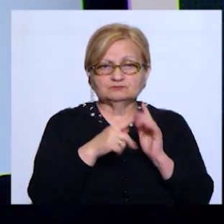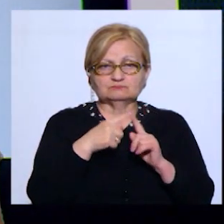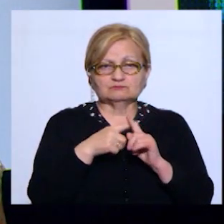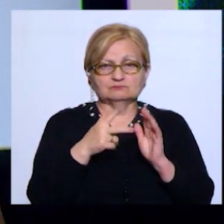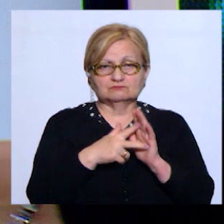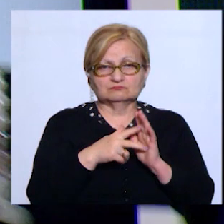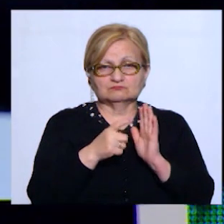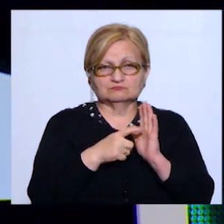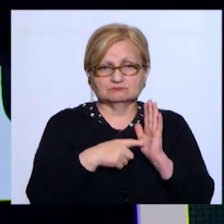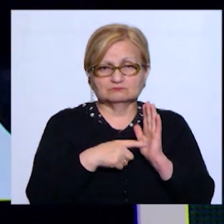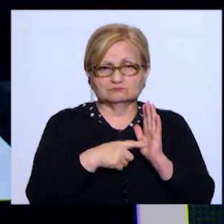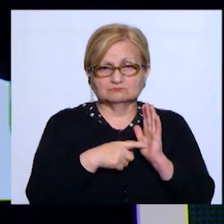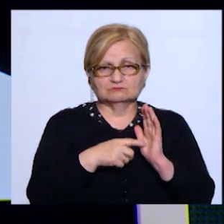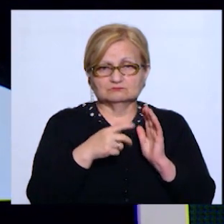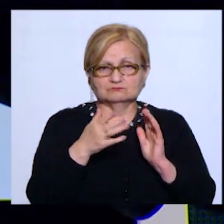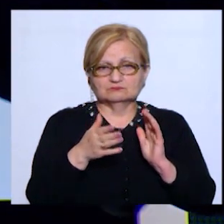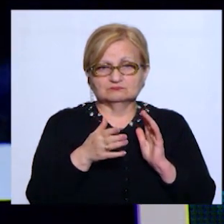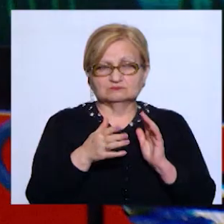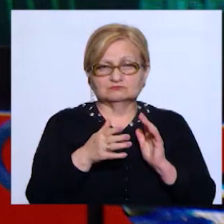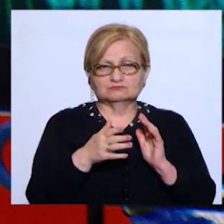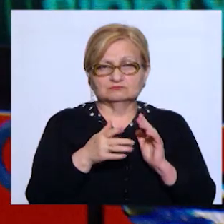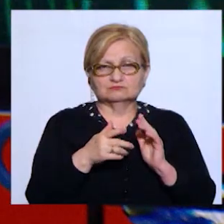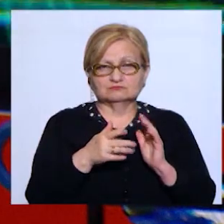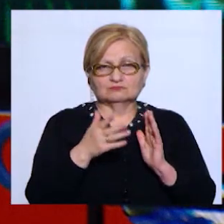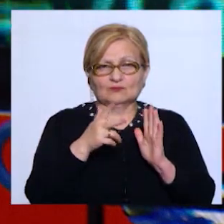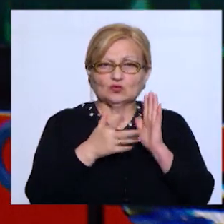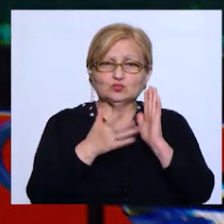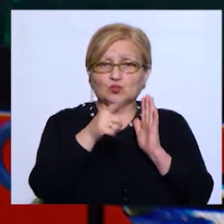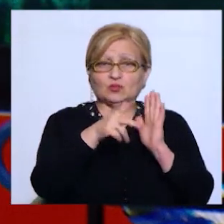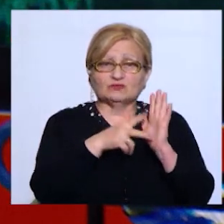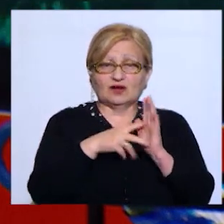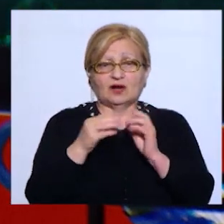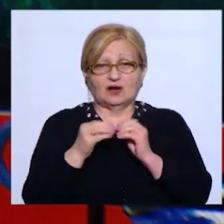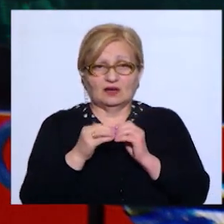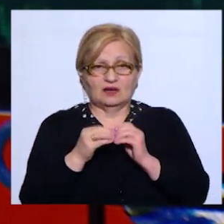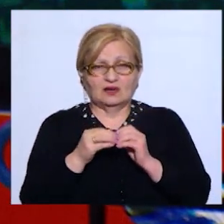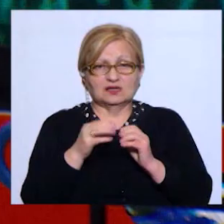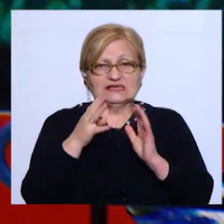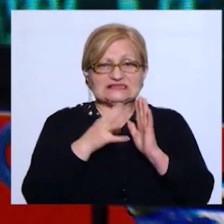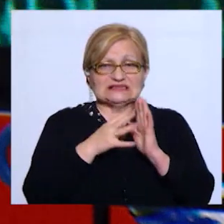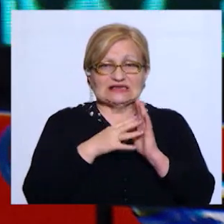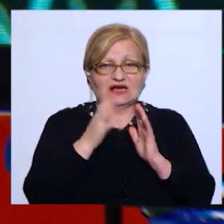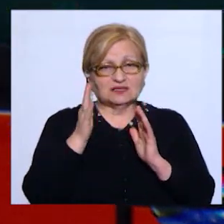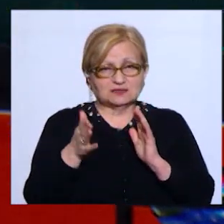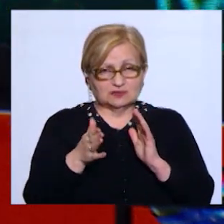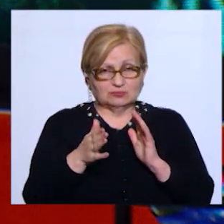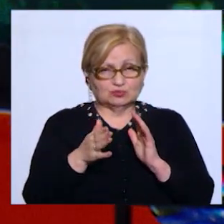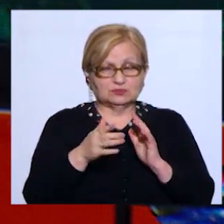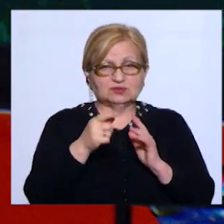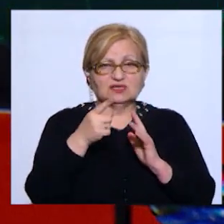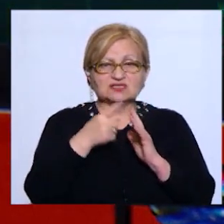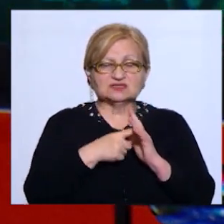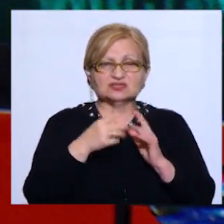აი დასაკვირველია 8. აქ გაყოფილიყო 8 და 10, მაშინ მედიანა იქნებოდა 9. ანუ შუა ორი მონაკვეთი